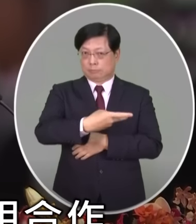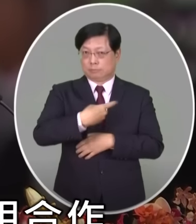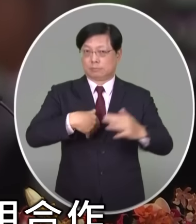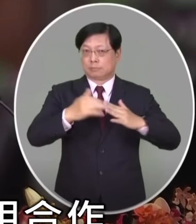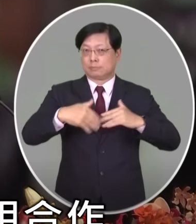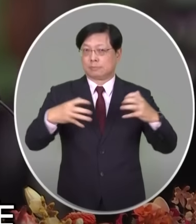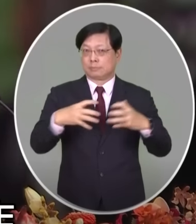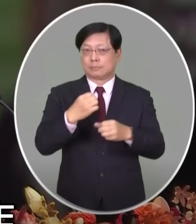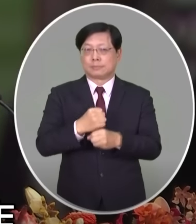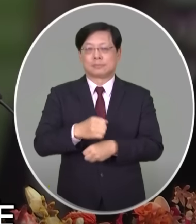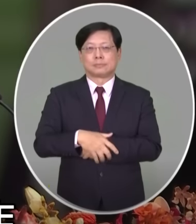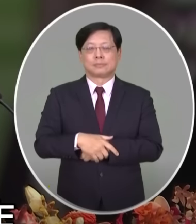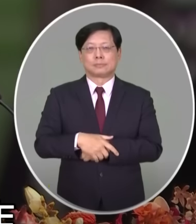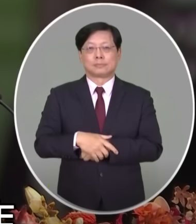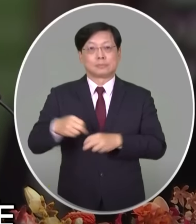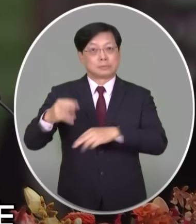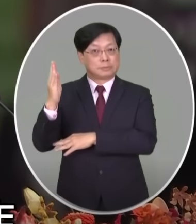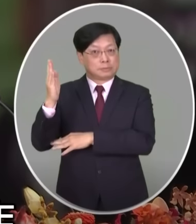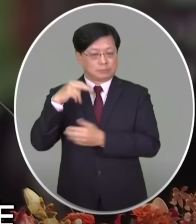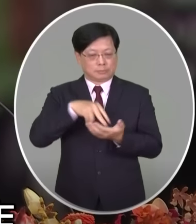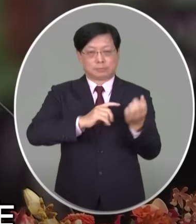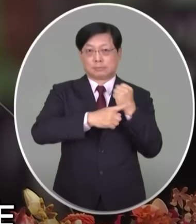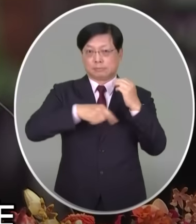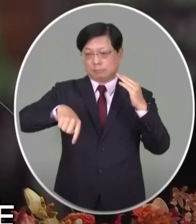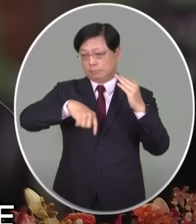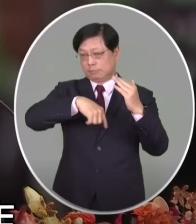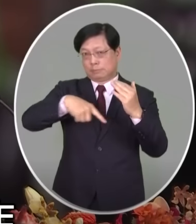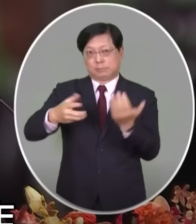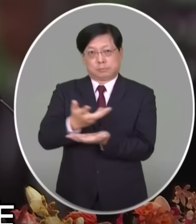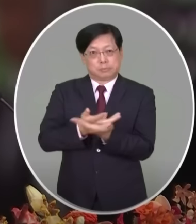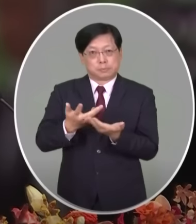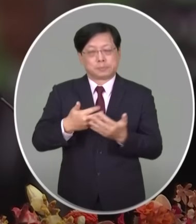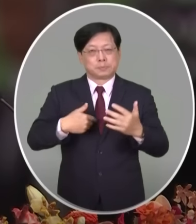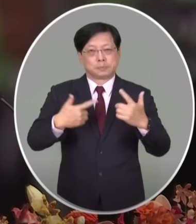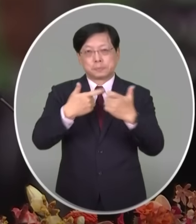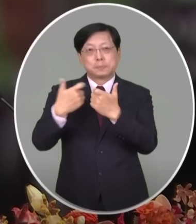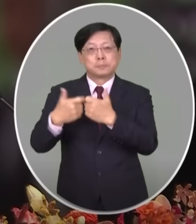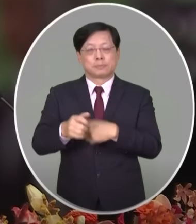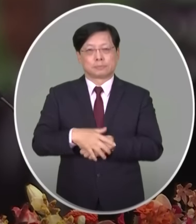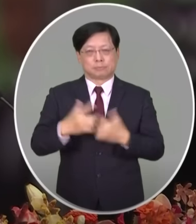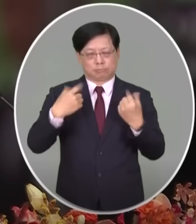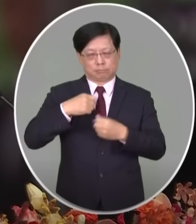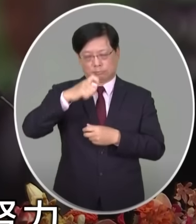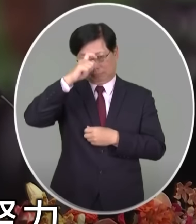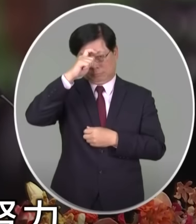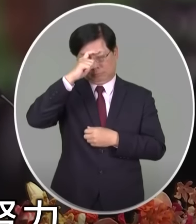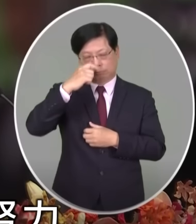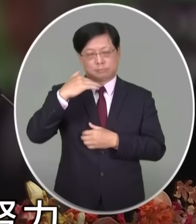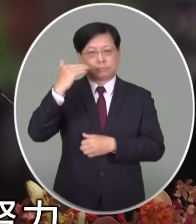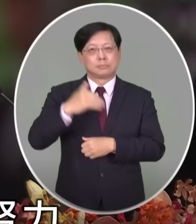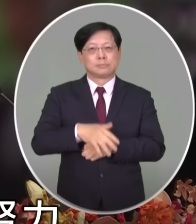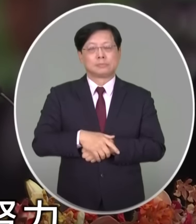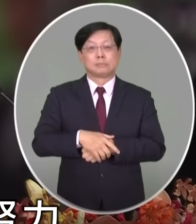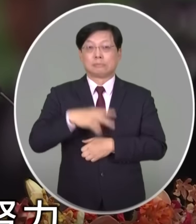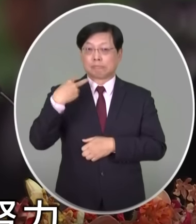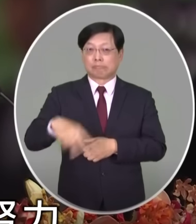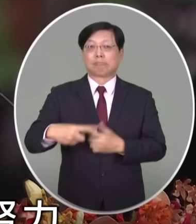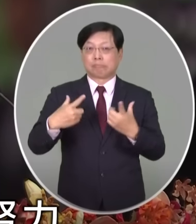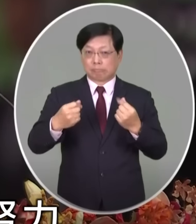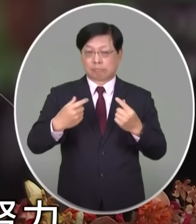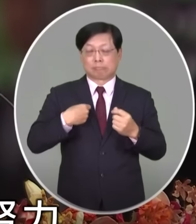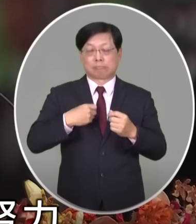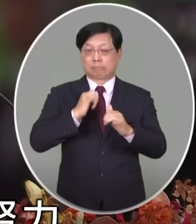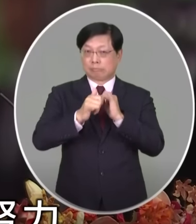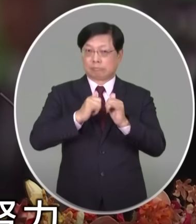作、行政和立法的协调运作寄予厚望，也希望跟所有国